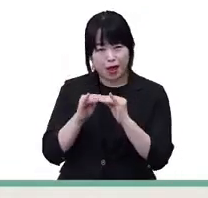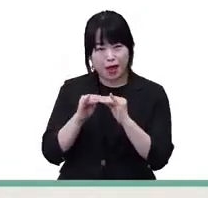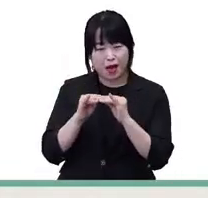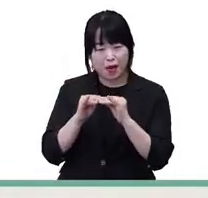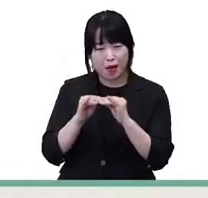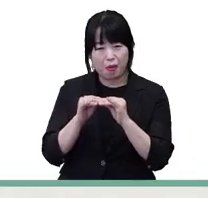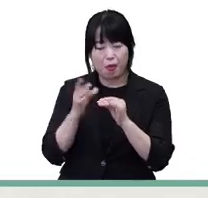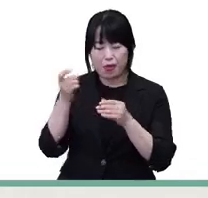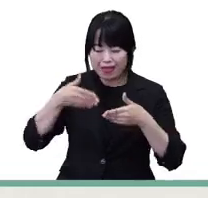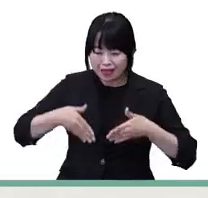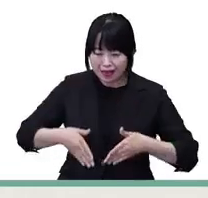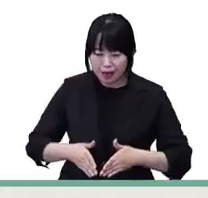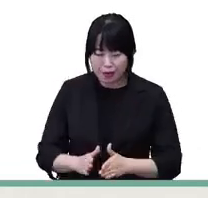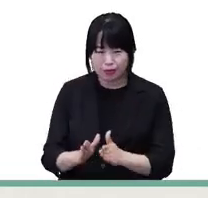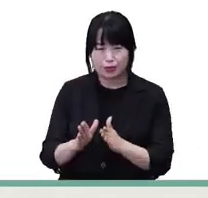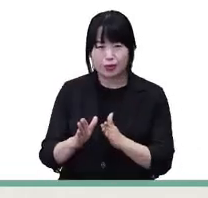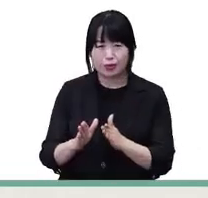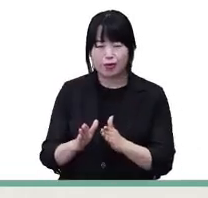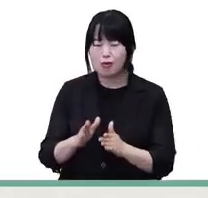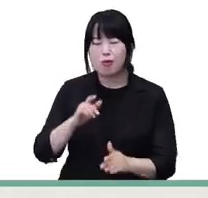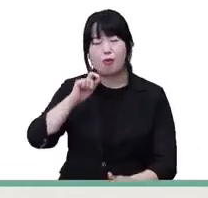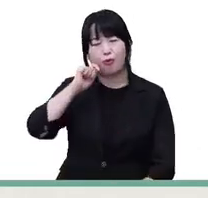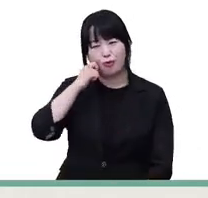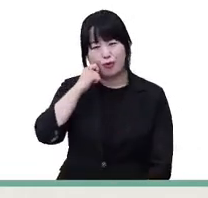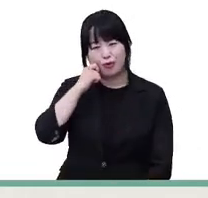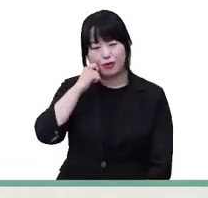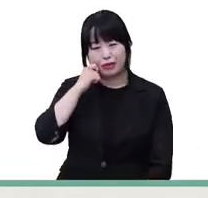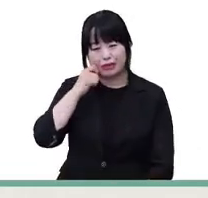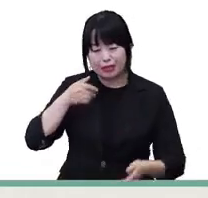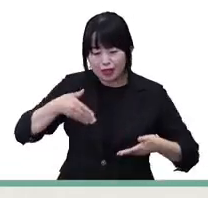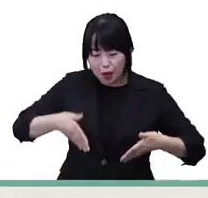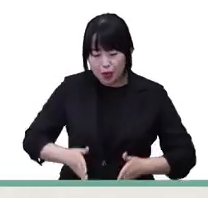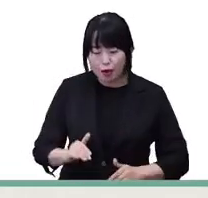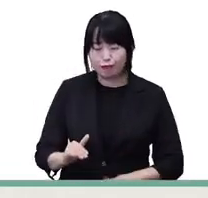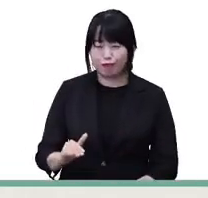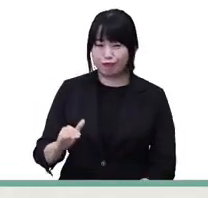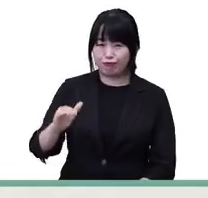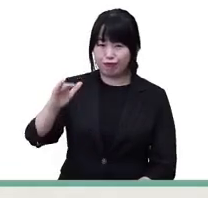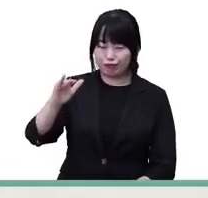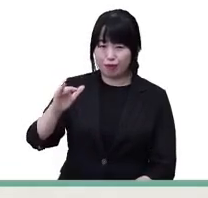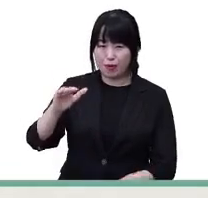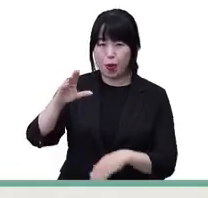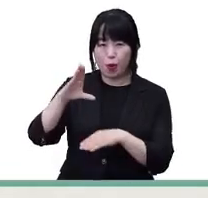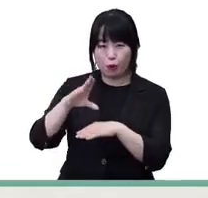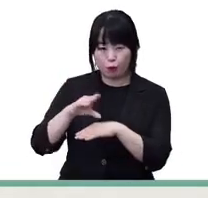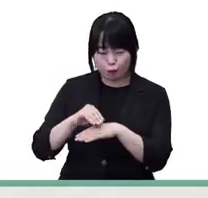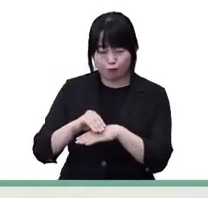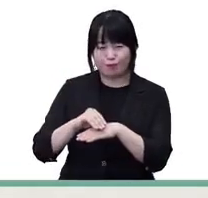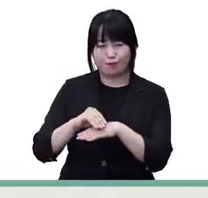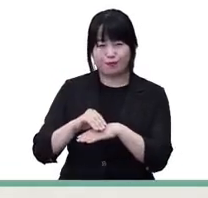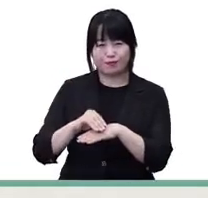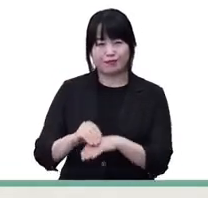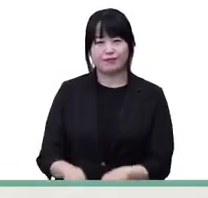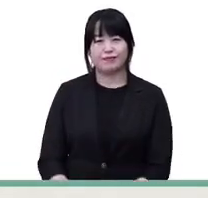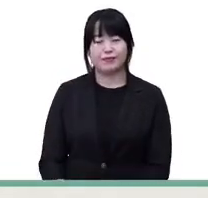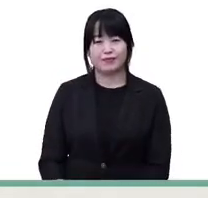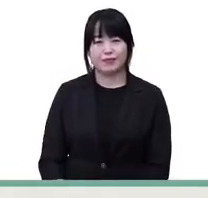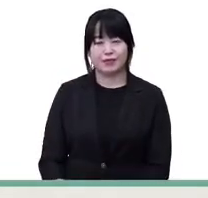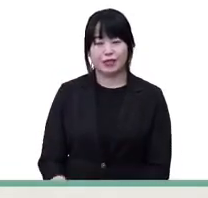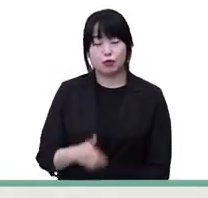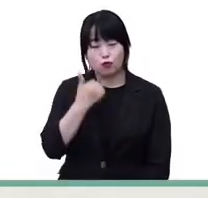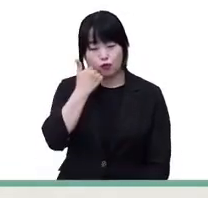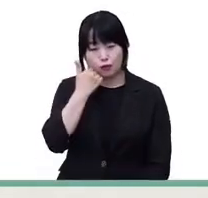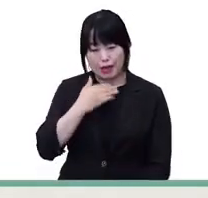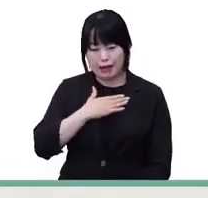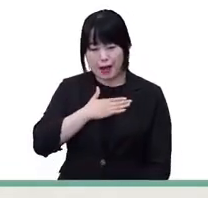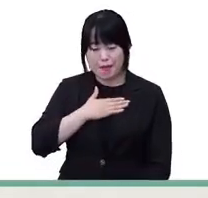타고난 기질상 좀 어려운 분들도 있고요. 어떤 분들은 굉장히 그 감정적인 전이가 쉽게 일어나는